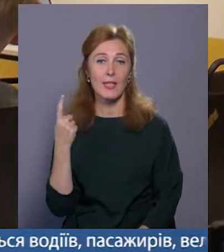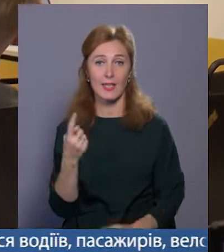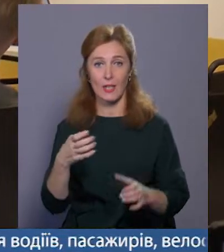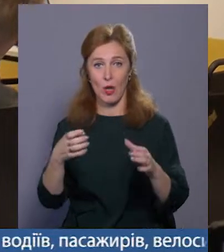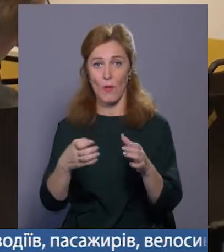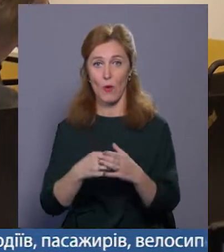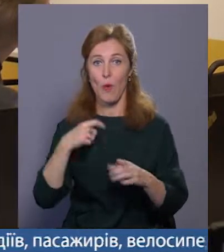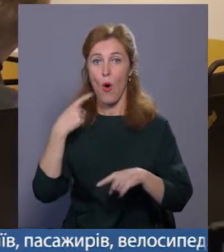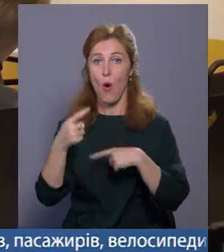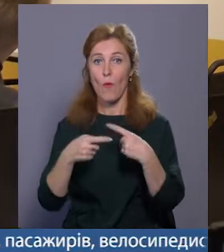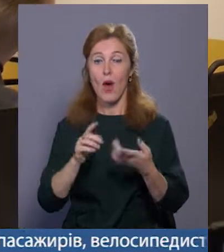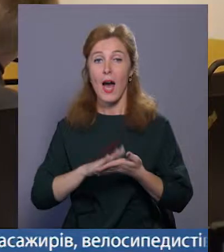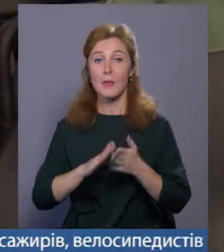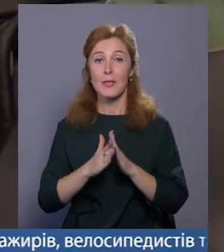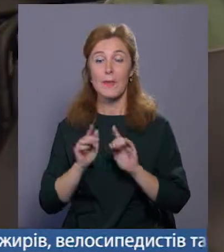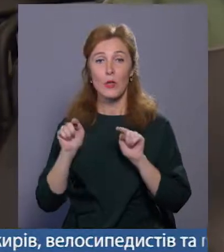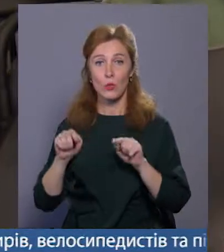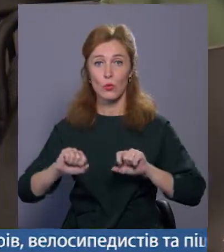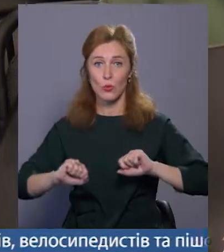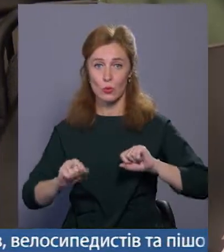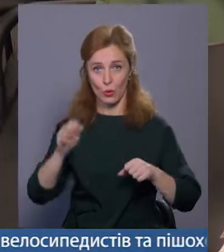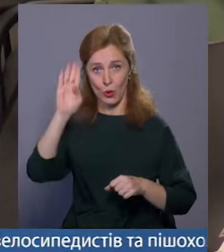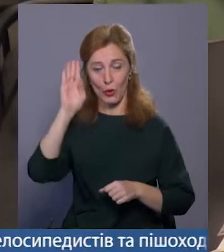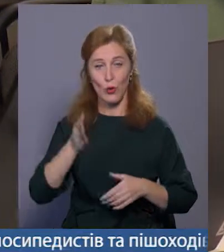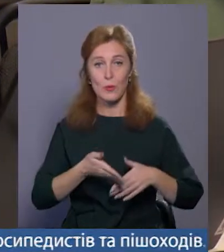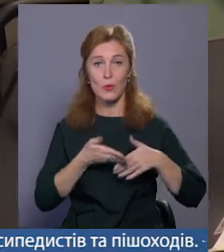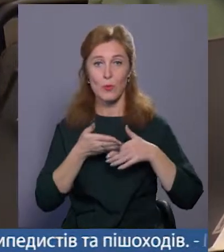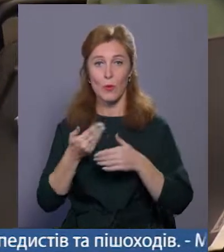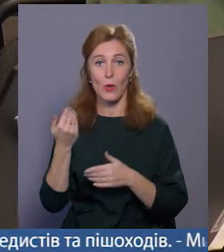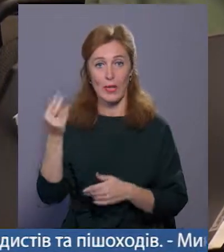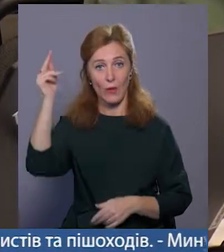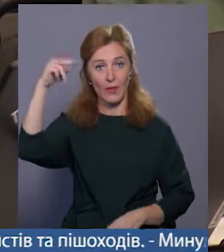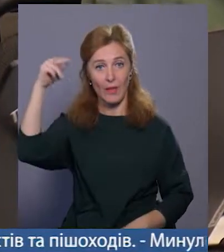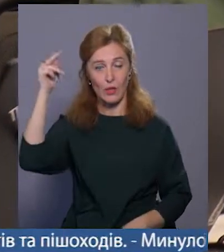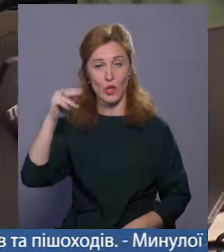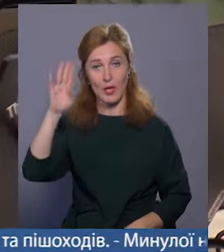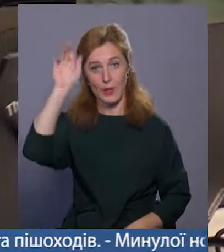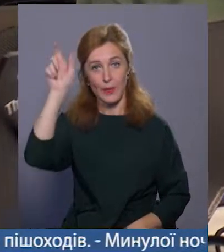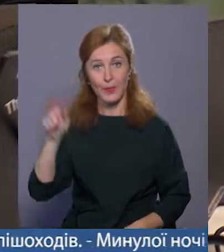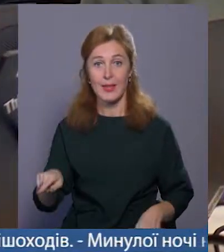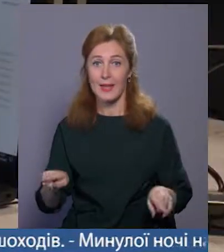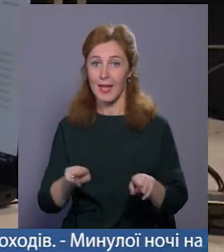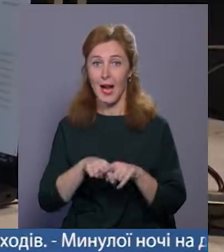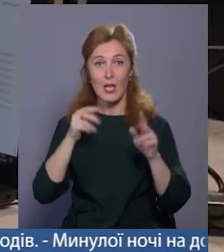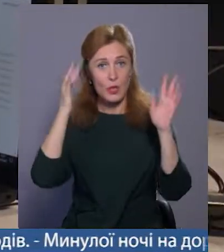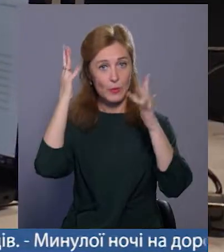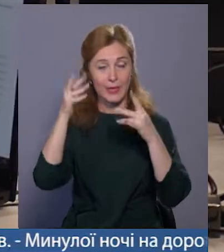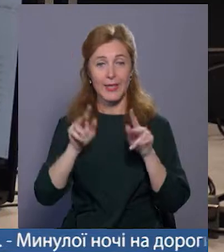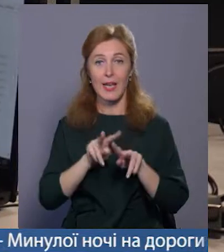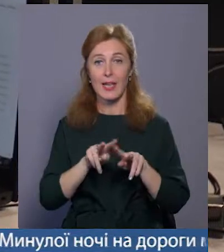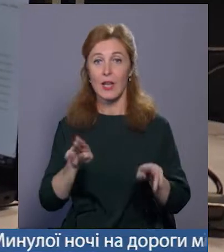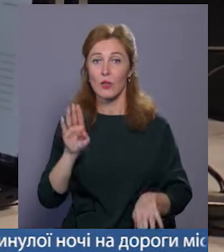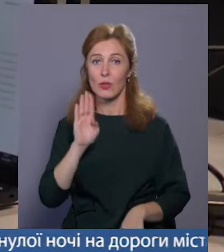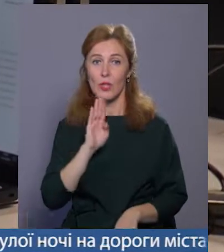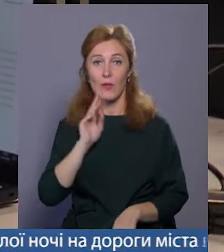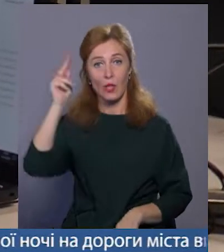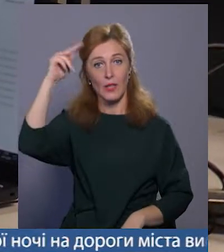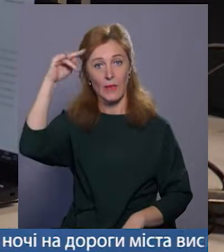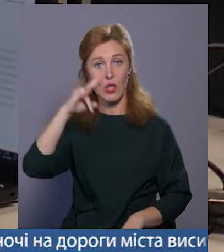каже, атмосфера тут дружня, та й хлопці допомагають їй у навчанні. В Олексія така ж мрія, як і у Вікторії, навчатися на